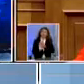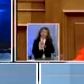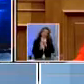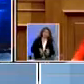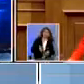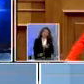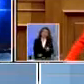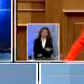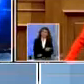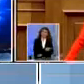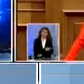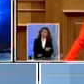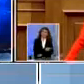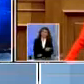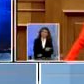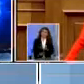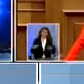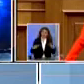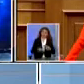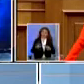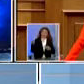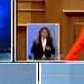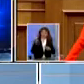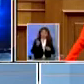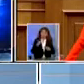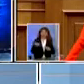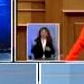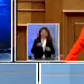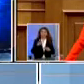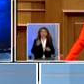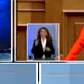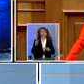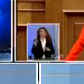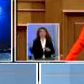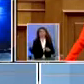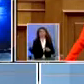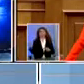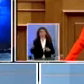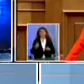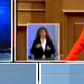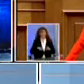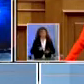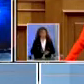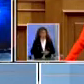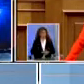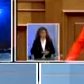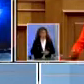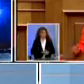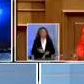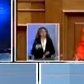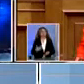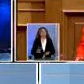ήθελες ρόλο, έπρεπε να ψηφίσεις. Γιατί τότε? Εγώ πιστεύω ότι η έχθρα του κυρίου